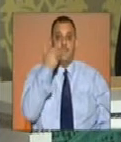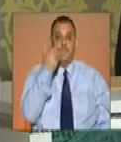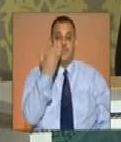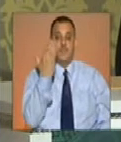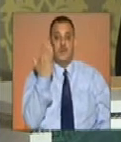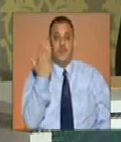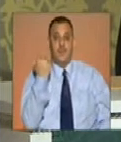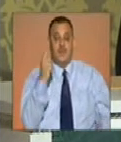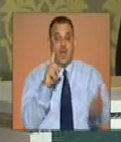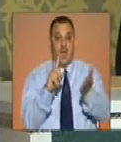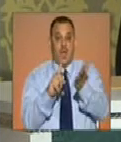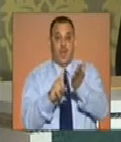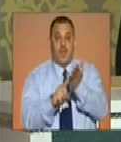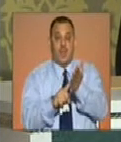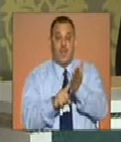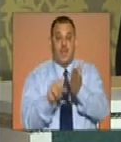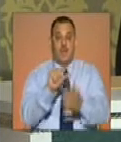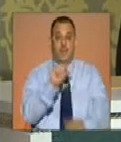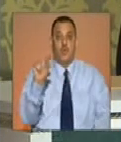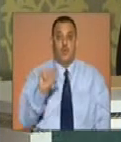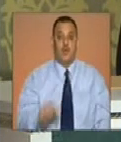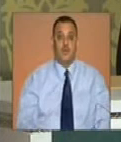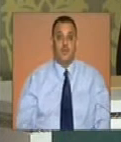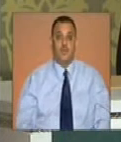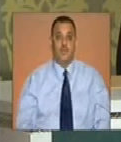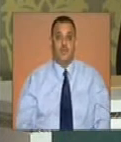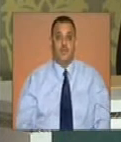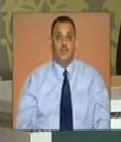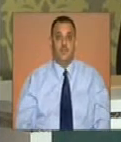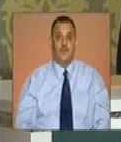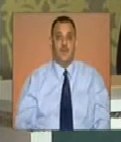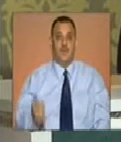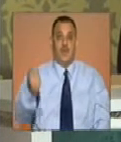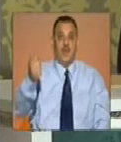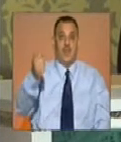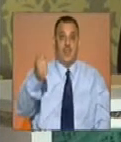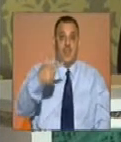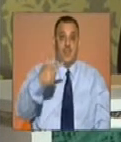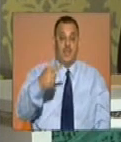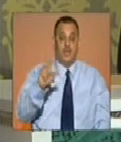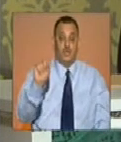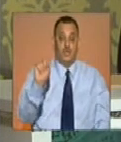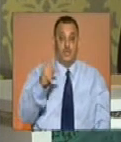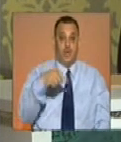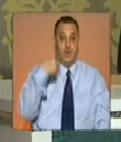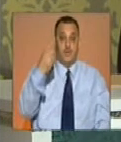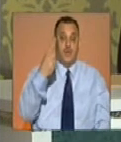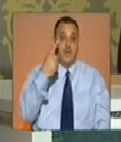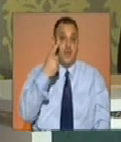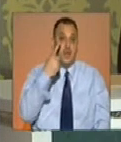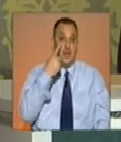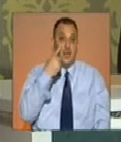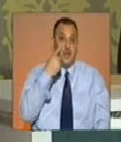أقضي في الأول بعدين أصوم الستة من شوال. بس تاني يعني أثناء الشهر الحين سمعت إنه ممكن